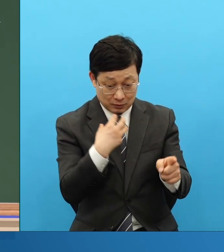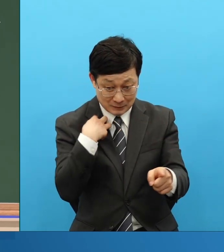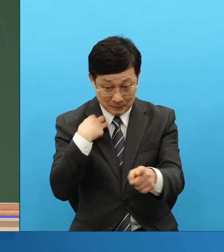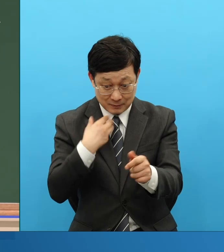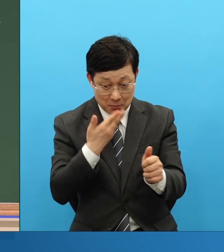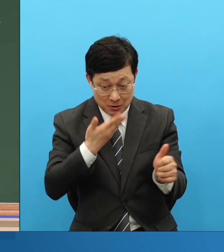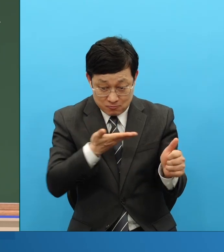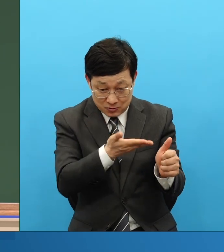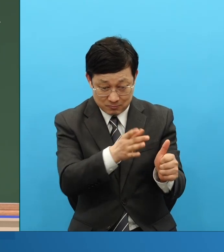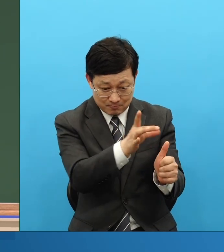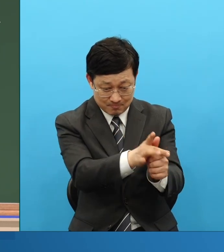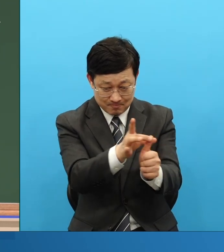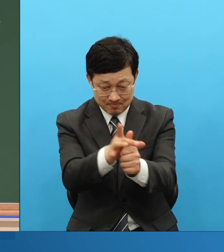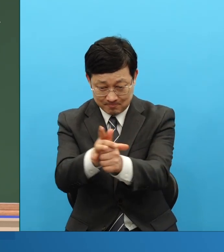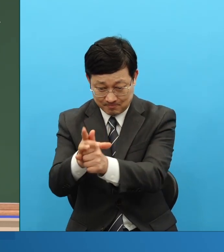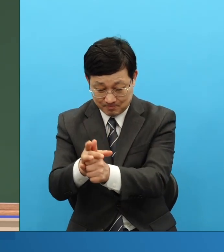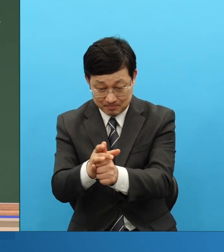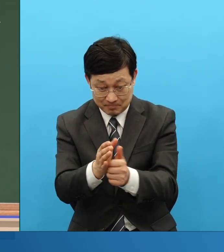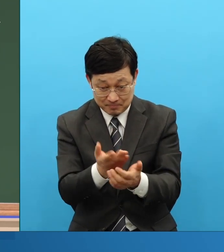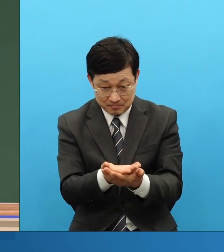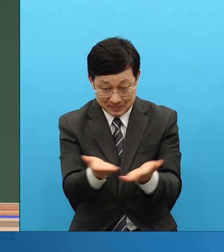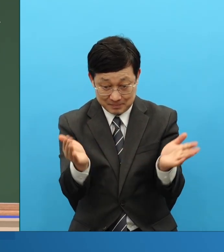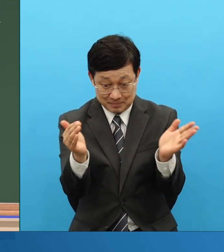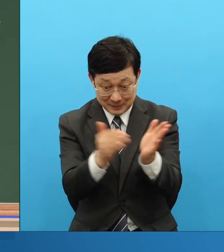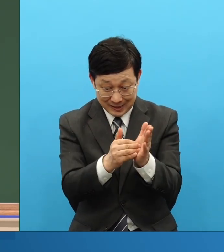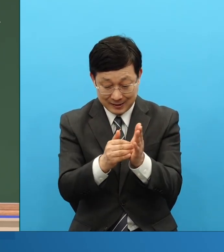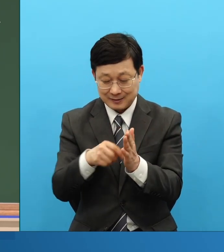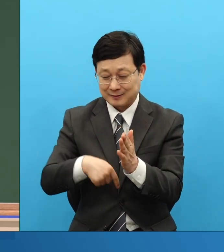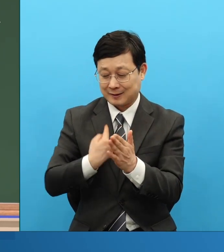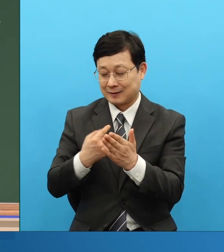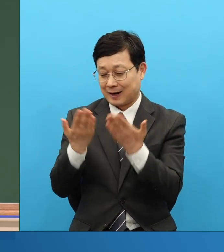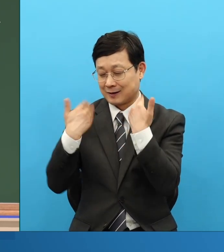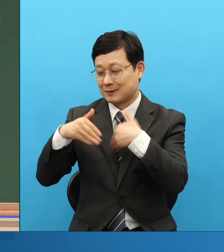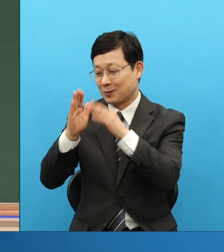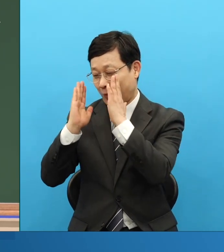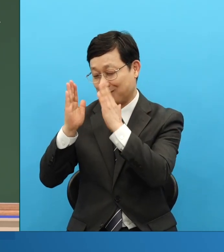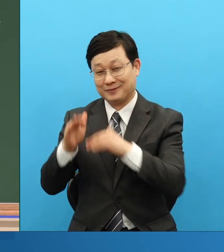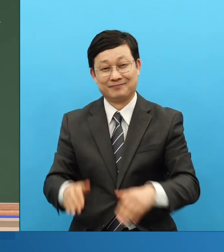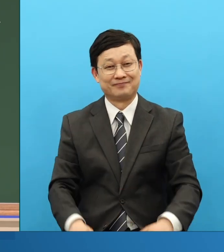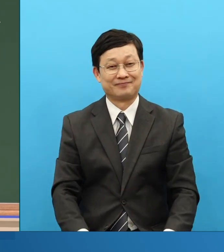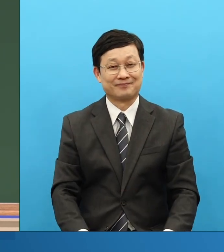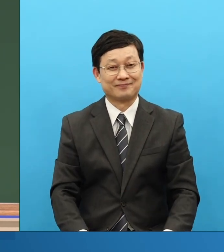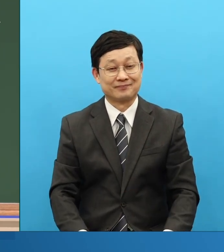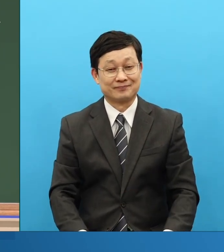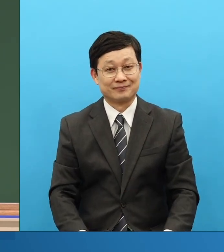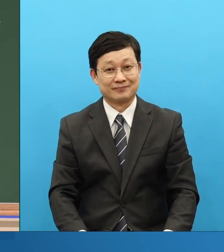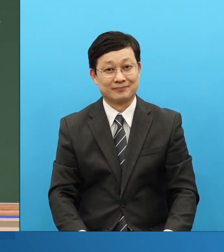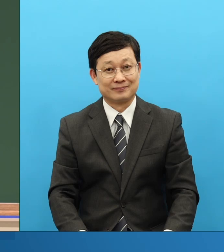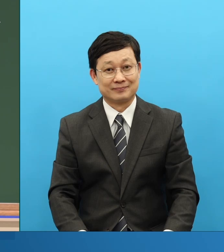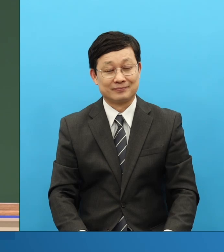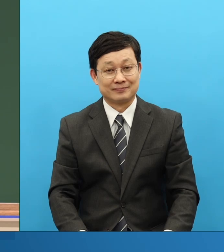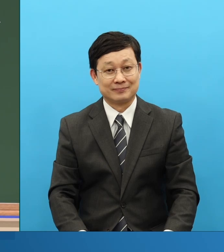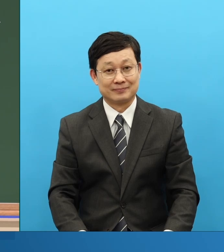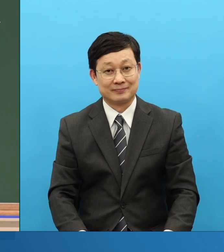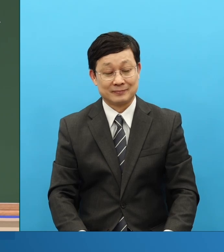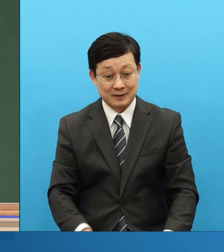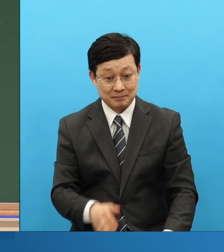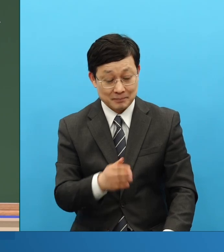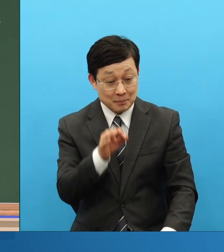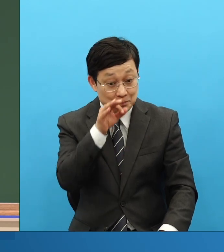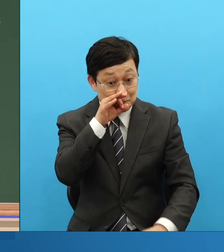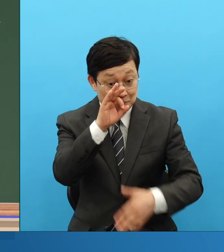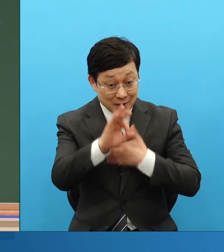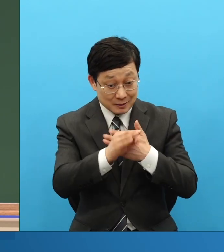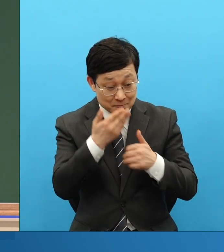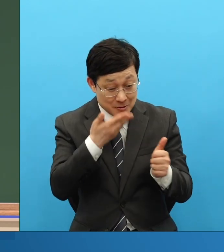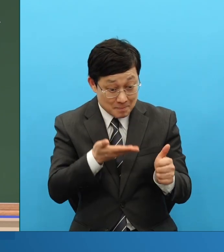kid to feed the 이렇게 rabbit. 다 날짜마다 And 정했어요. so he designated each child for a date. 조건은 새끼 놓으면 한 마리씩 주겠다.